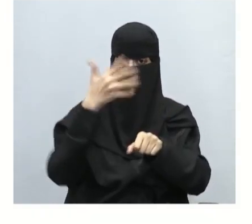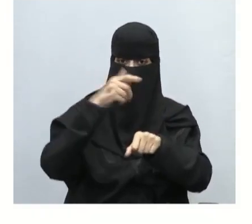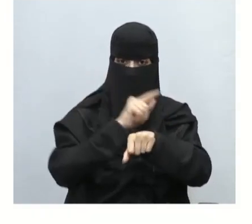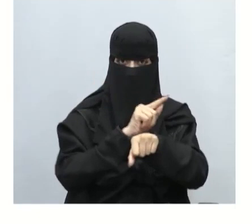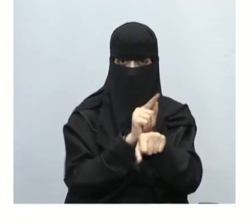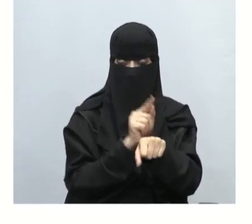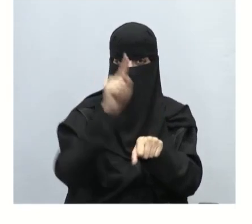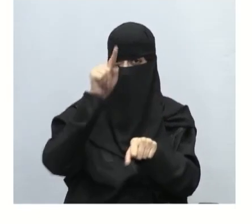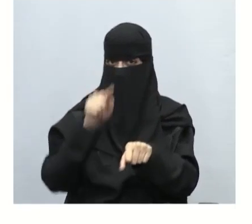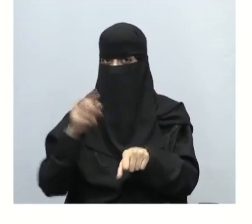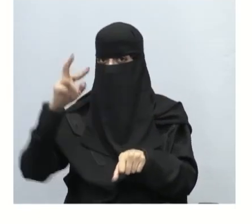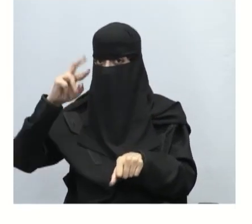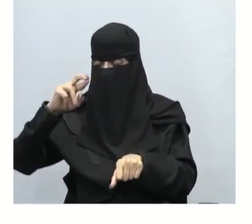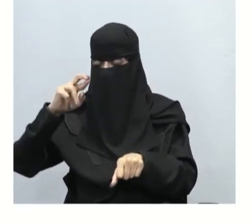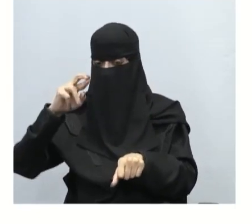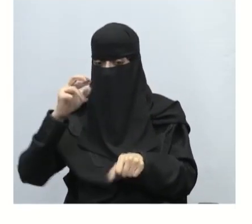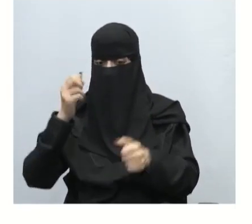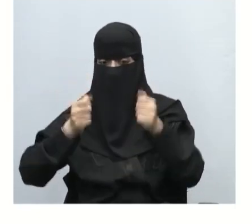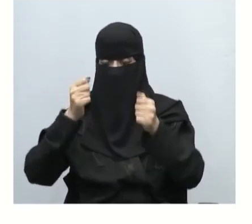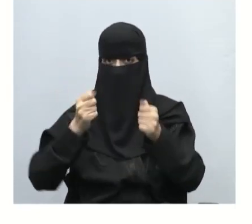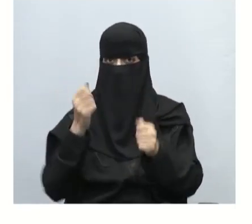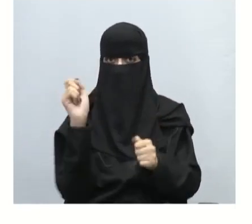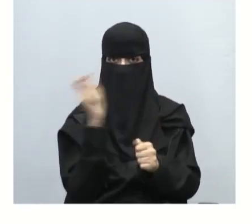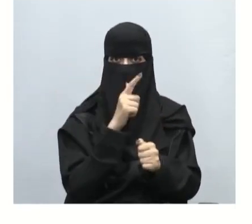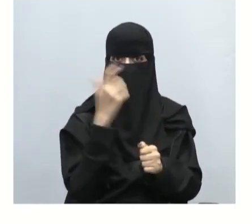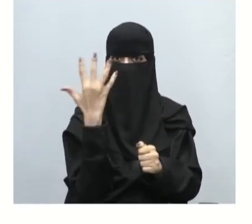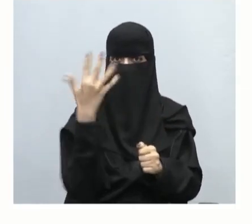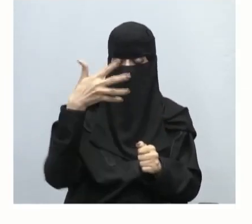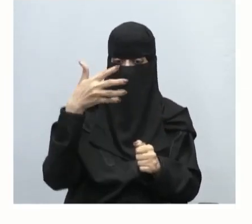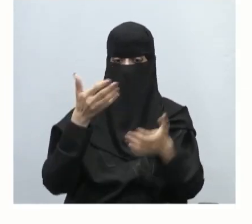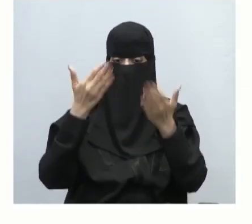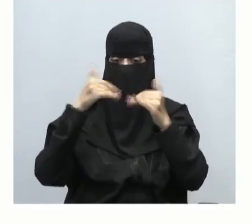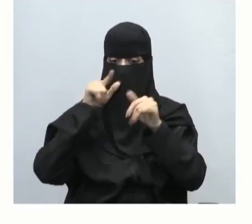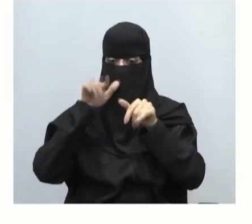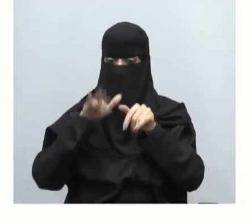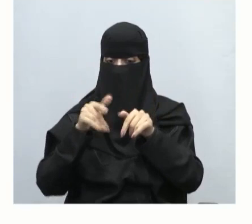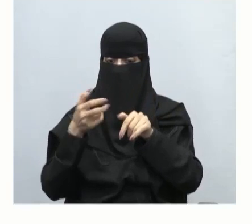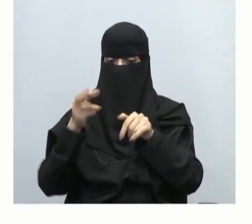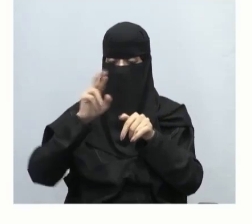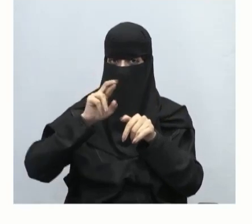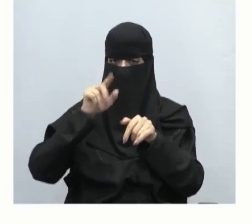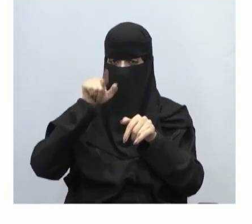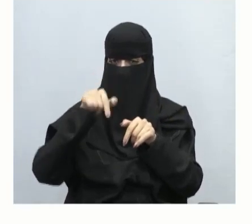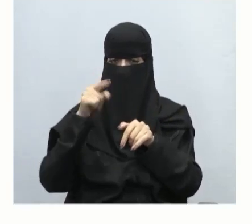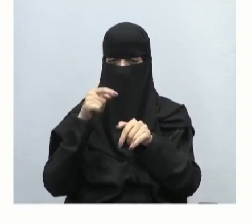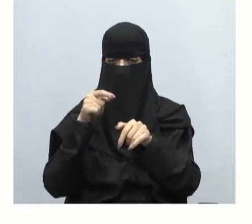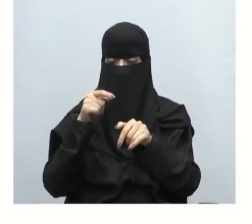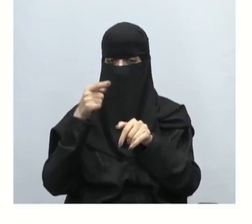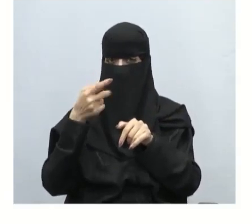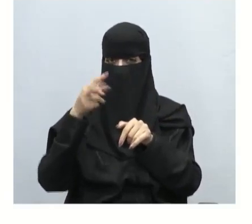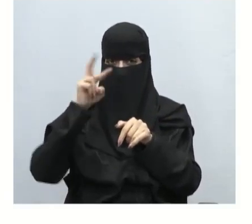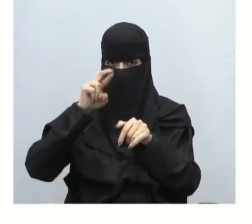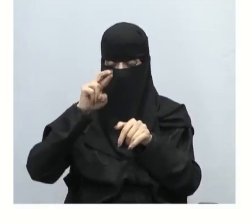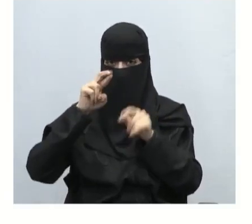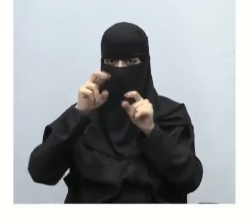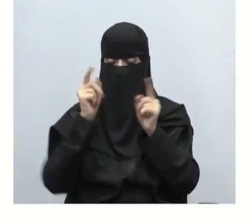الساعه يوم الاحد هنا ظللناها باللون الاحمر ورمز هنا ليوم الاحد او بالتعبير عن زمن القياده